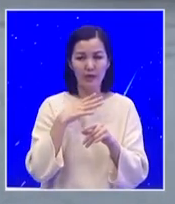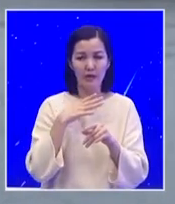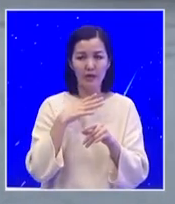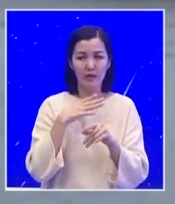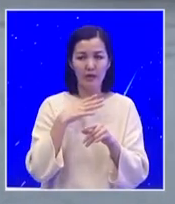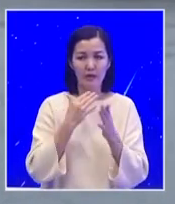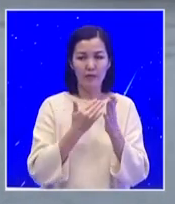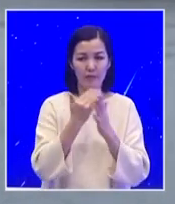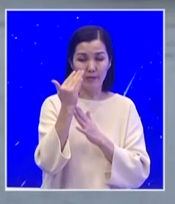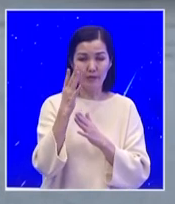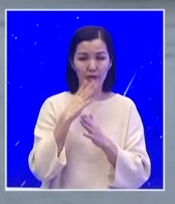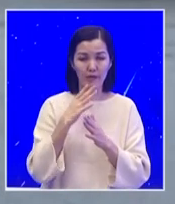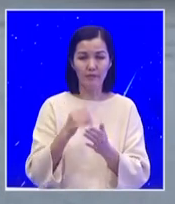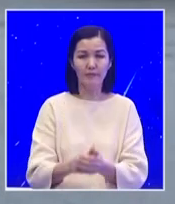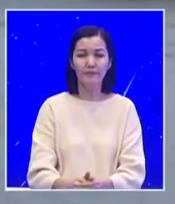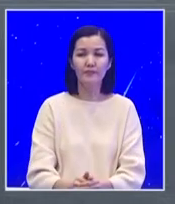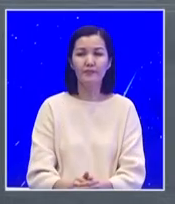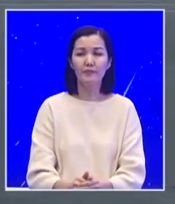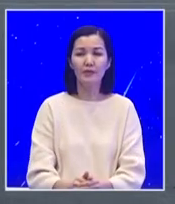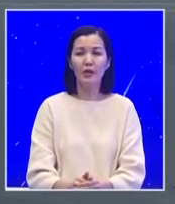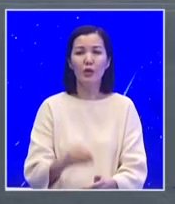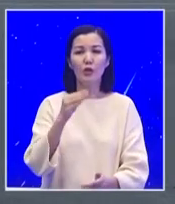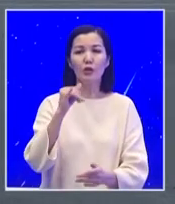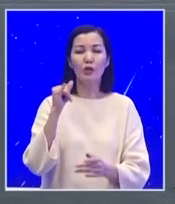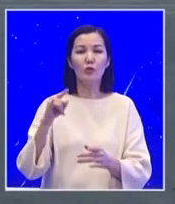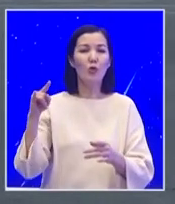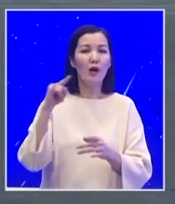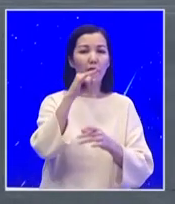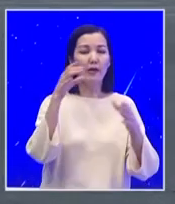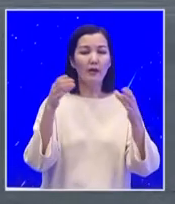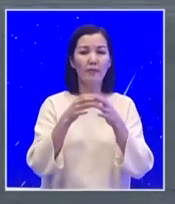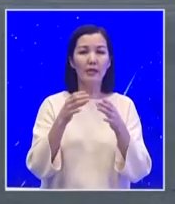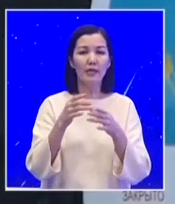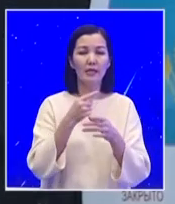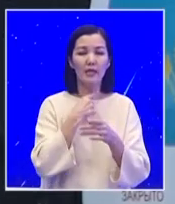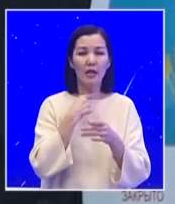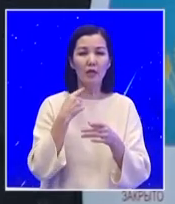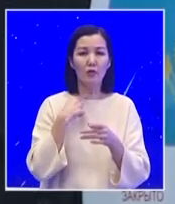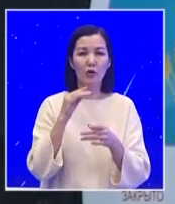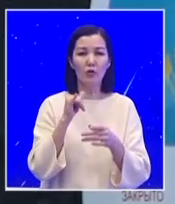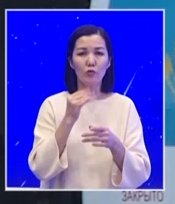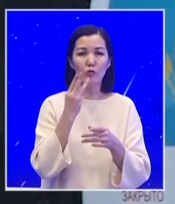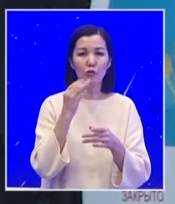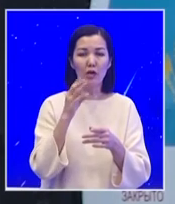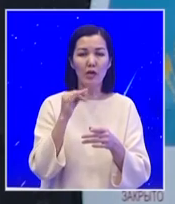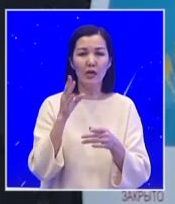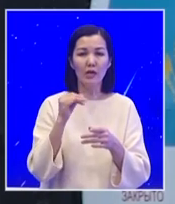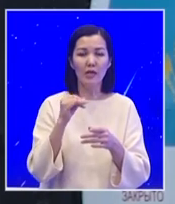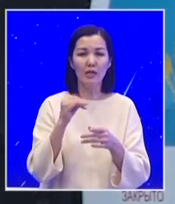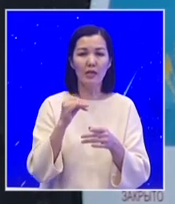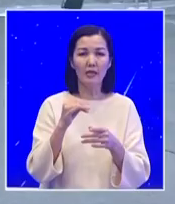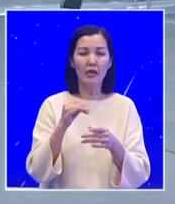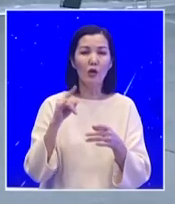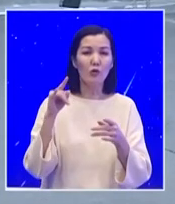курсы повышения квалификации өтіп келді. Жетісу авиакомпаниясы Талдықорған-Шарал Талдықорған бағыты бойынша рейстер санын